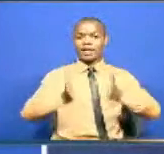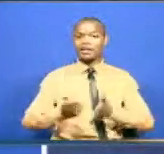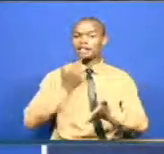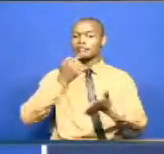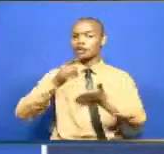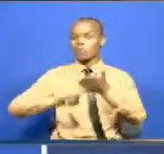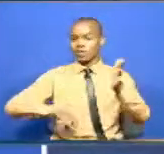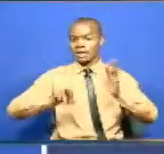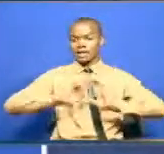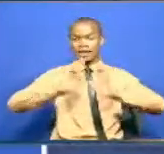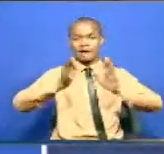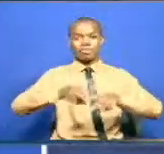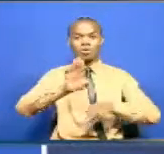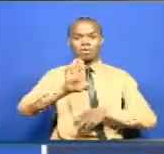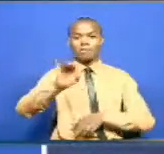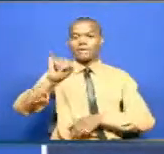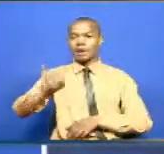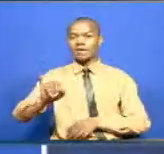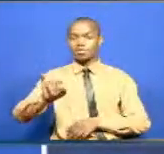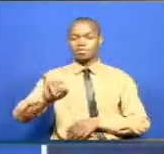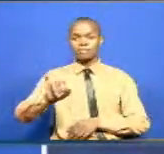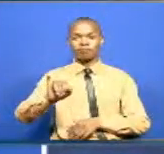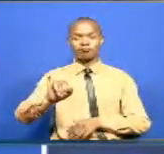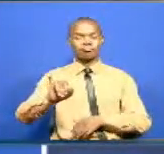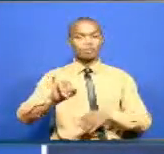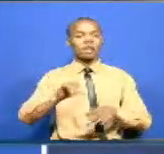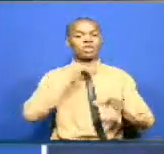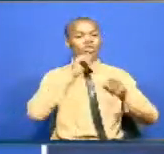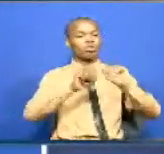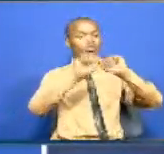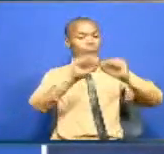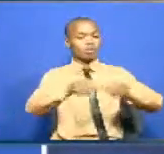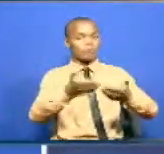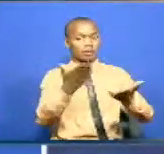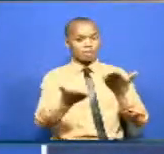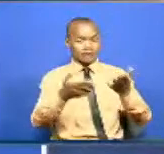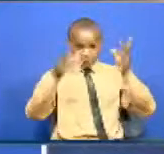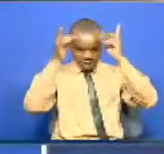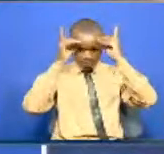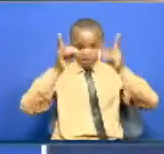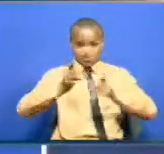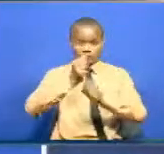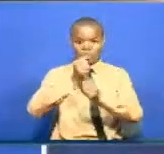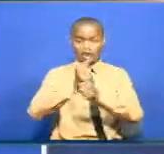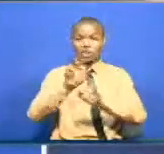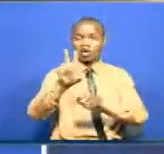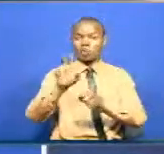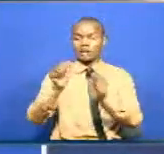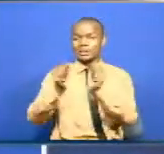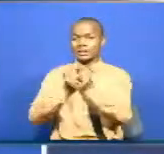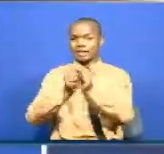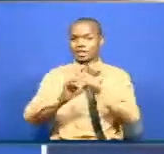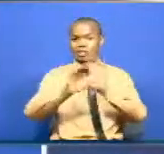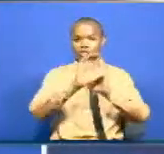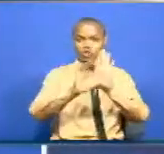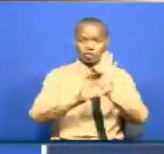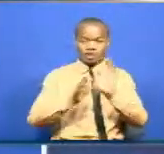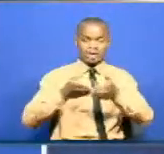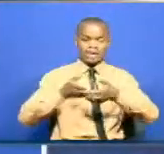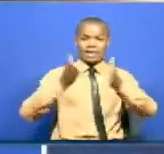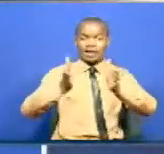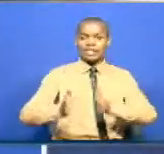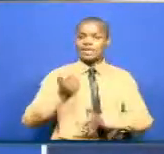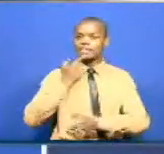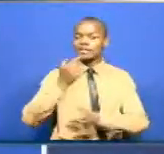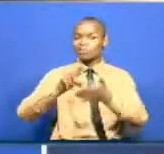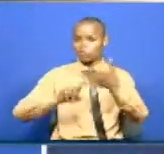BBI haipasi kufutiliwa mbali hatua zilizopigwa nchini katika katiba mwaka 2010. Viongozi hao walikiri kwamba